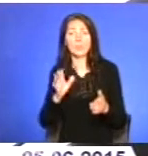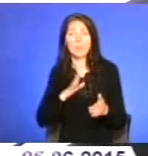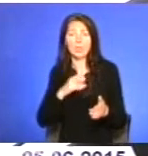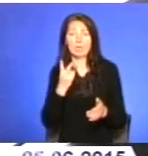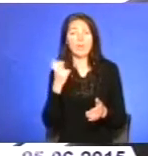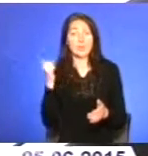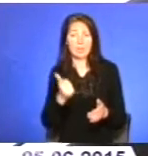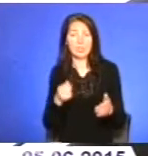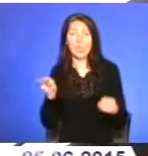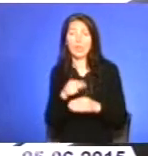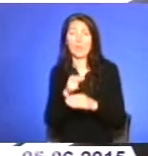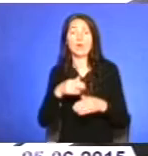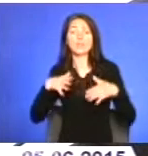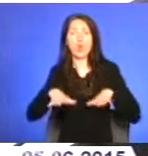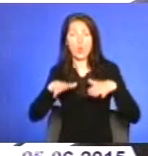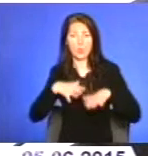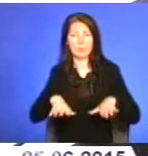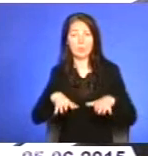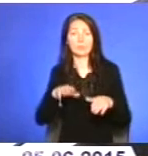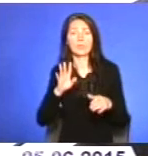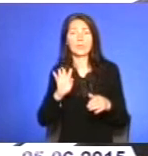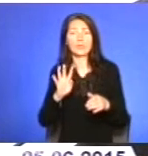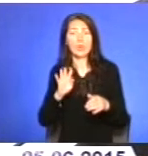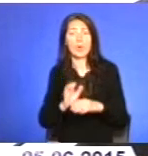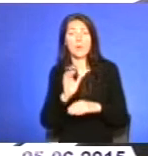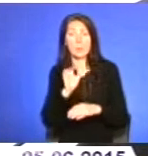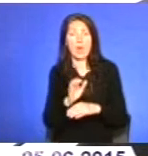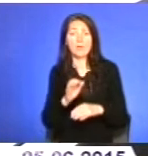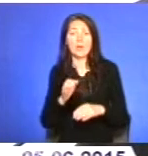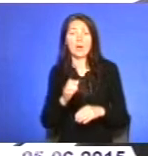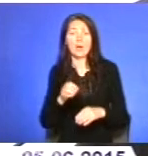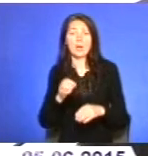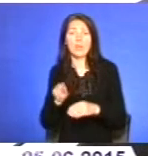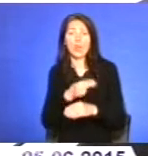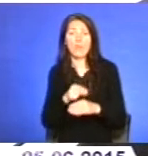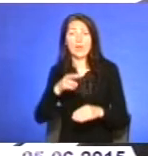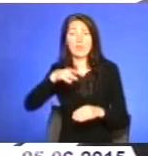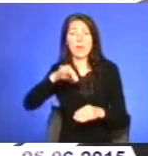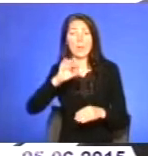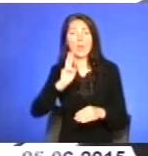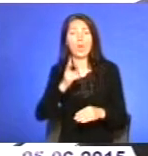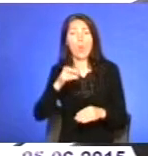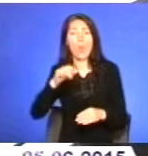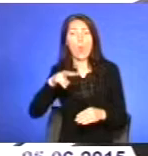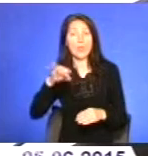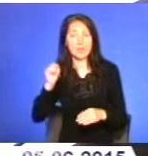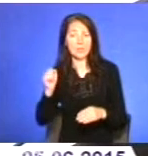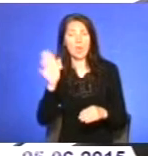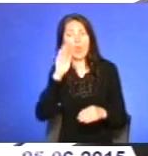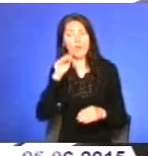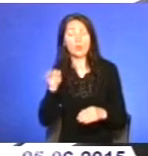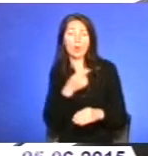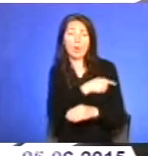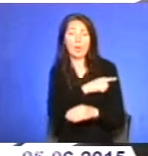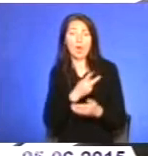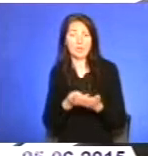у Грузії. Чотирьом надавалися потіки для проходження лікування у Миколаївській обласній спеціалізованій водолікарні та більше